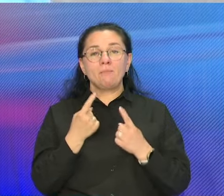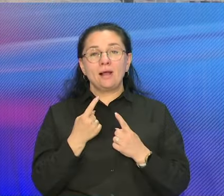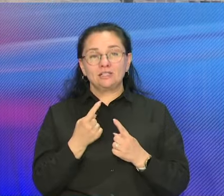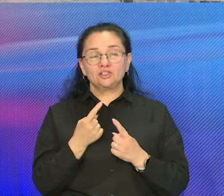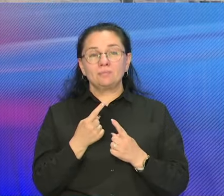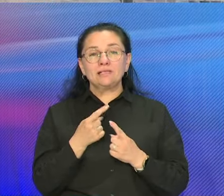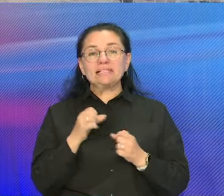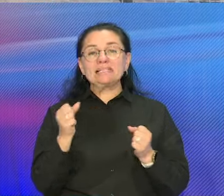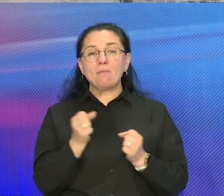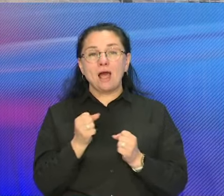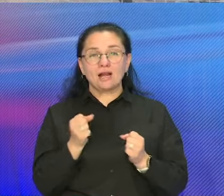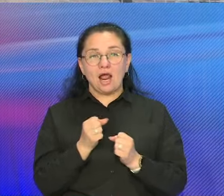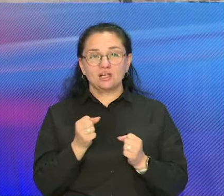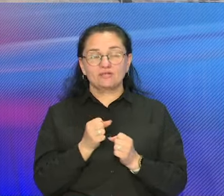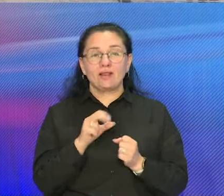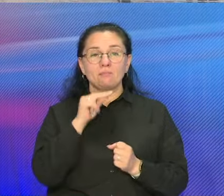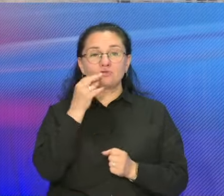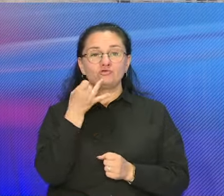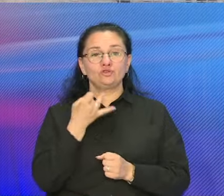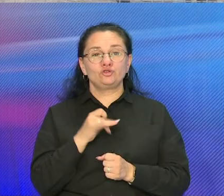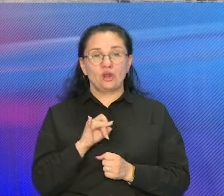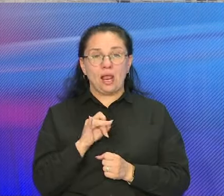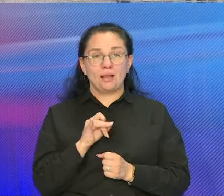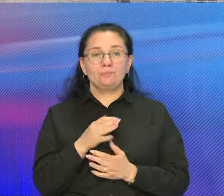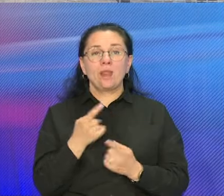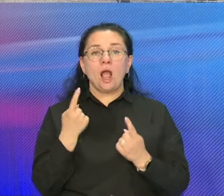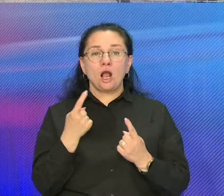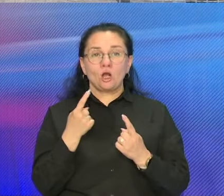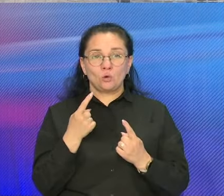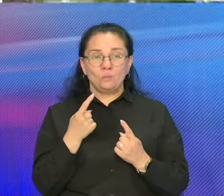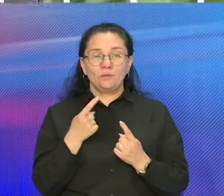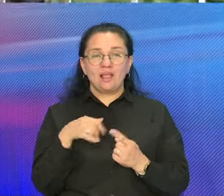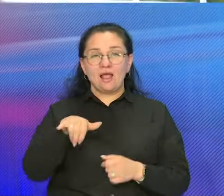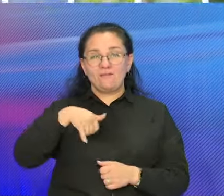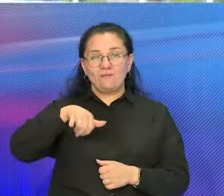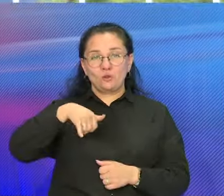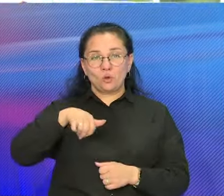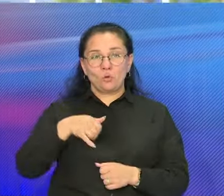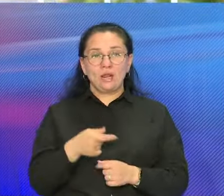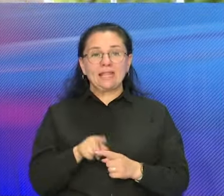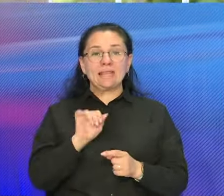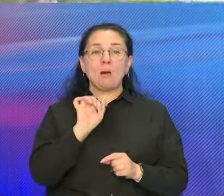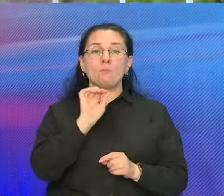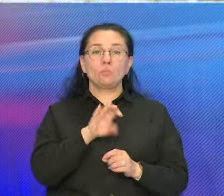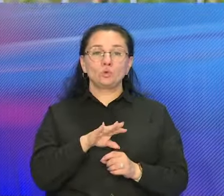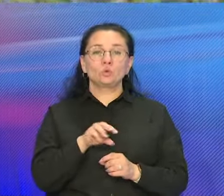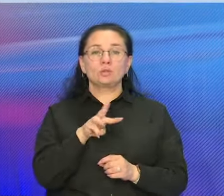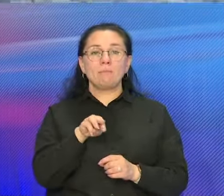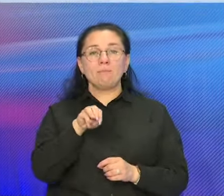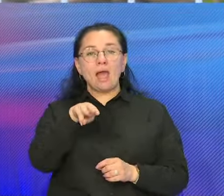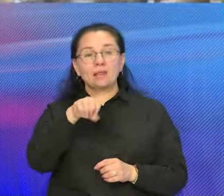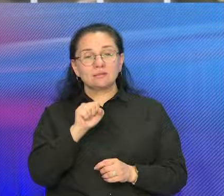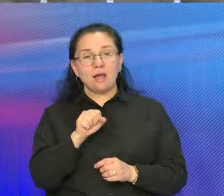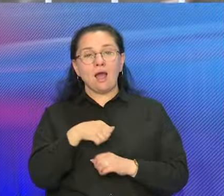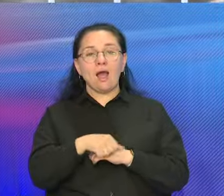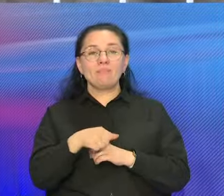замаражываем фруктовый чай в большоими порциями в размері ведра Там будут апельсины, мята, идёт у